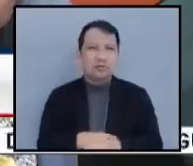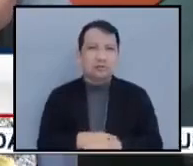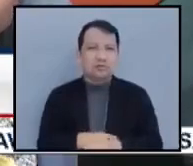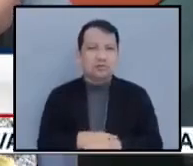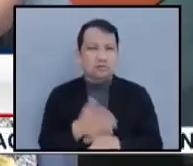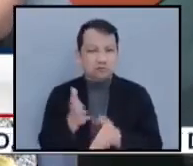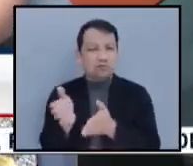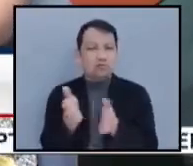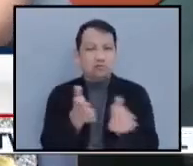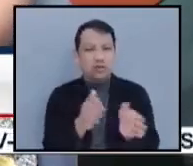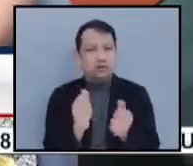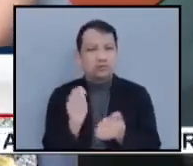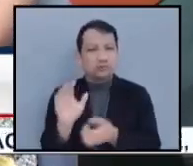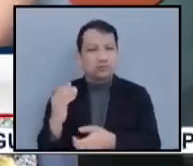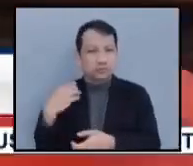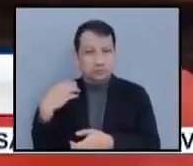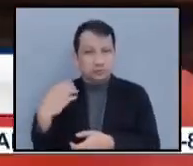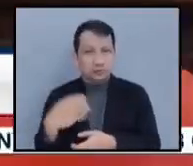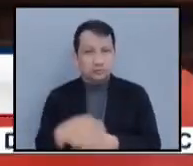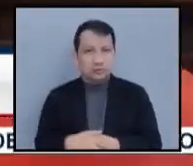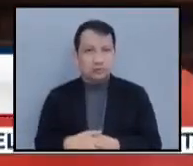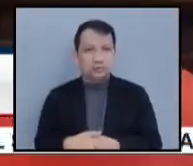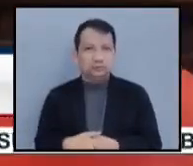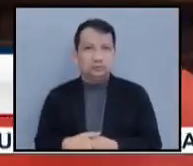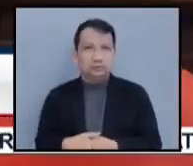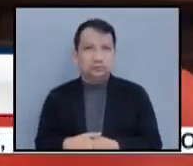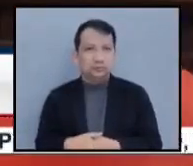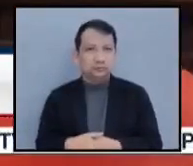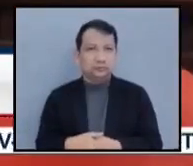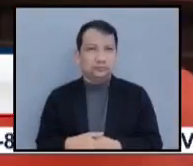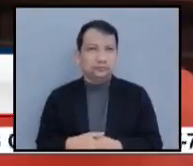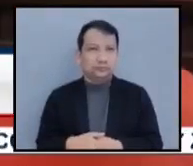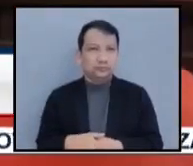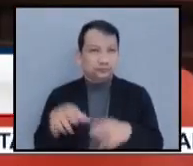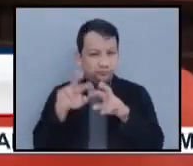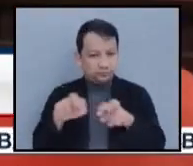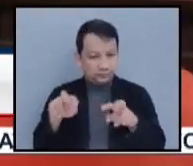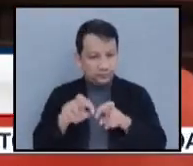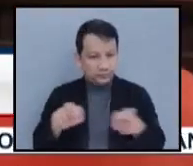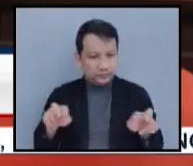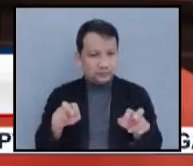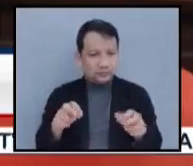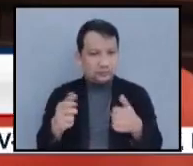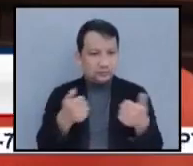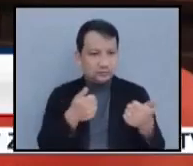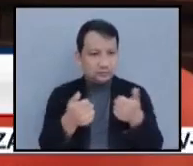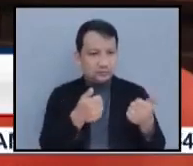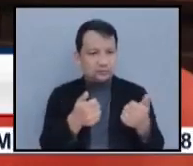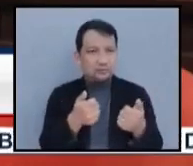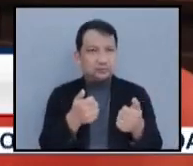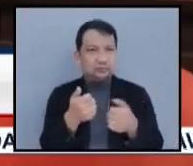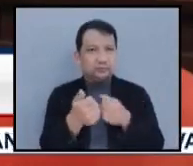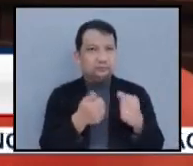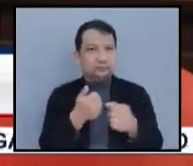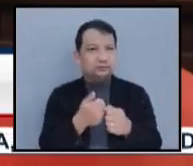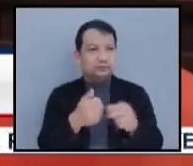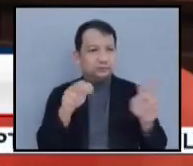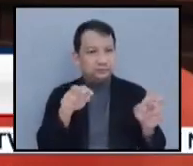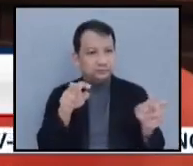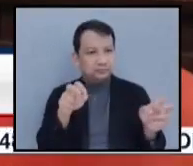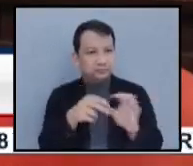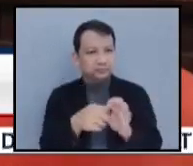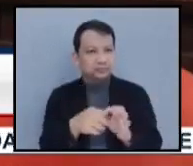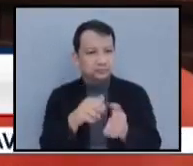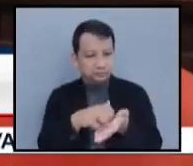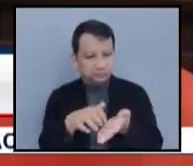your coach? Usually, research lang dun sa anong klaseng competition po. And then, yung mga topics, ipra-practice